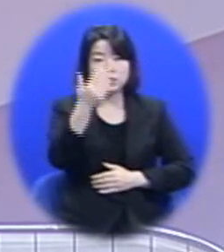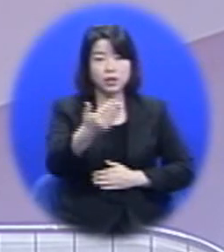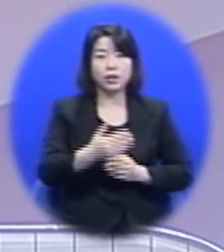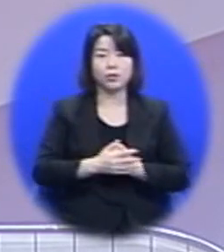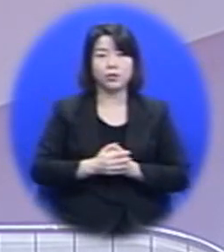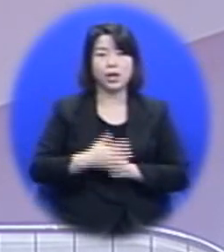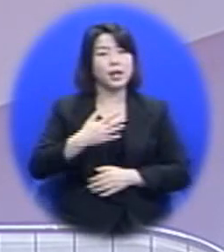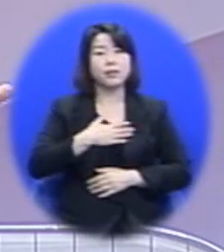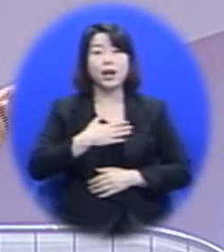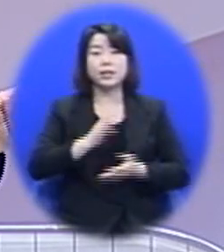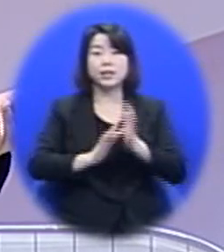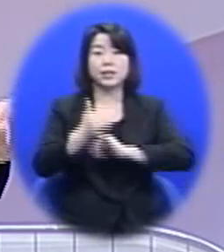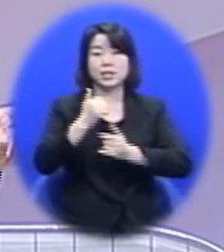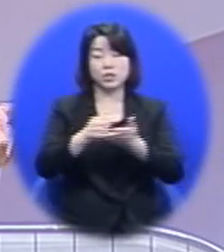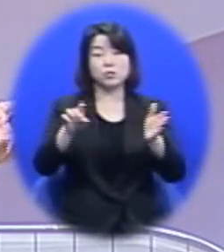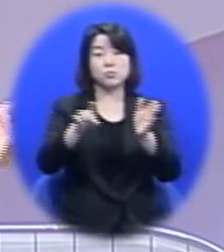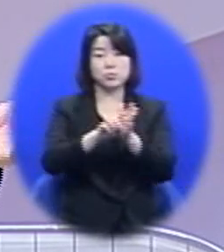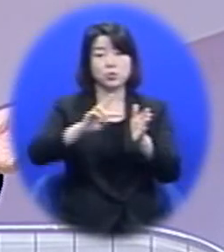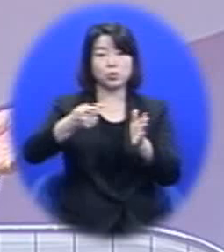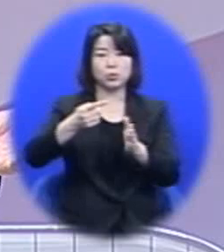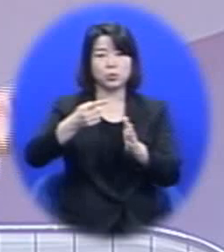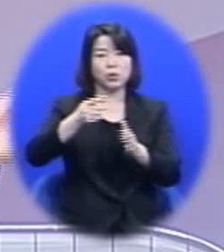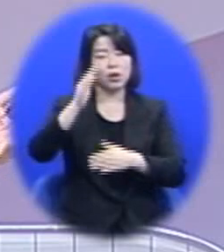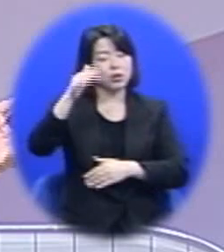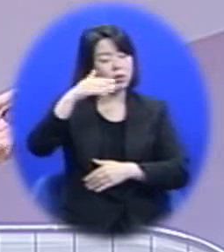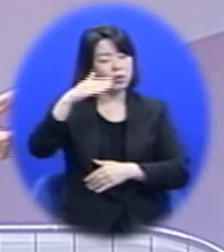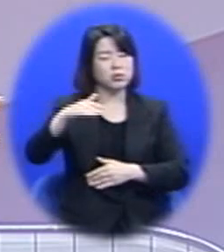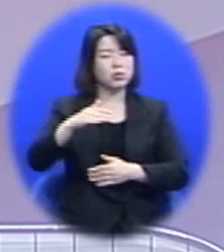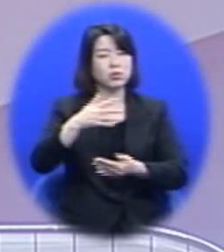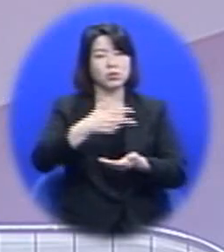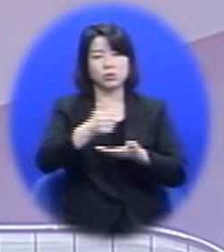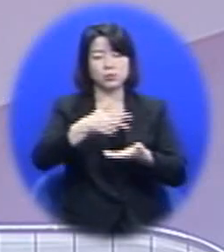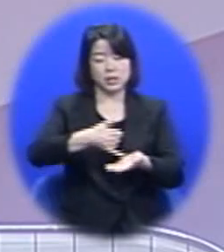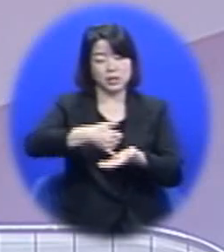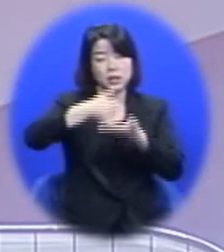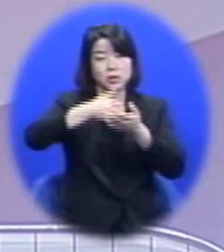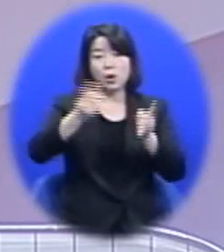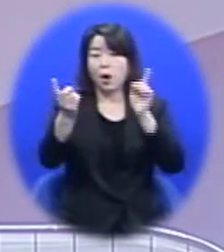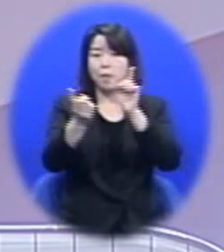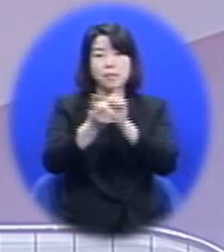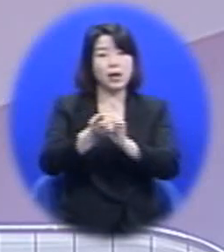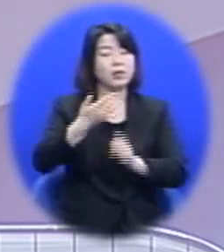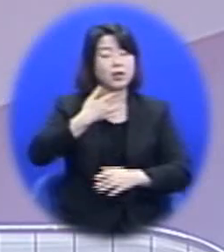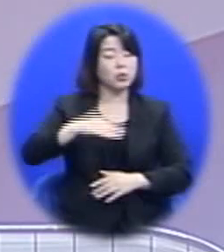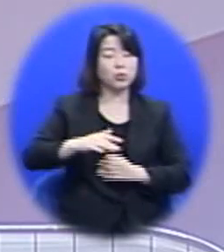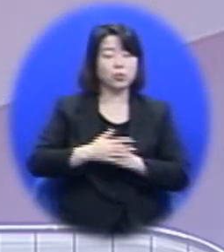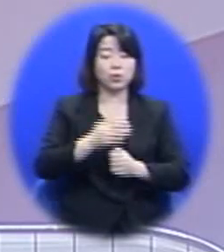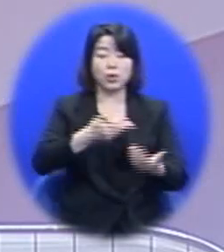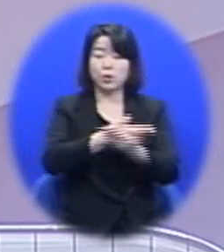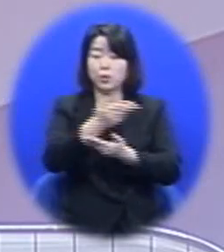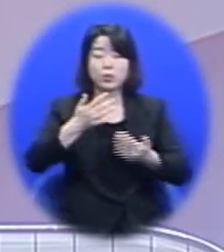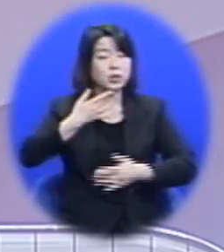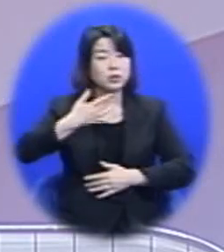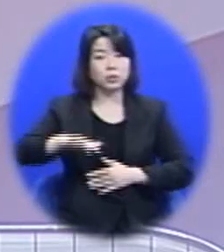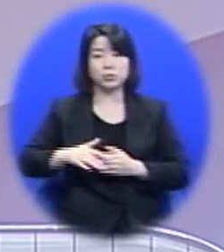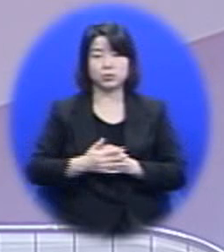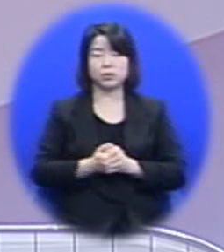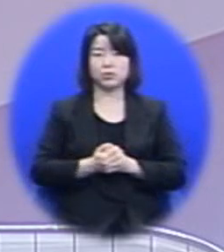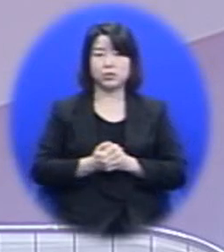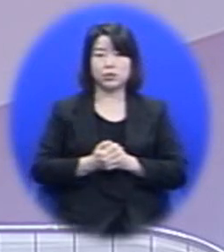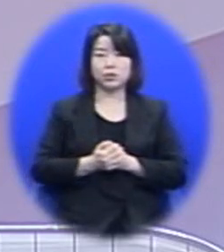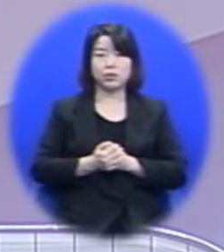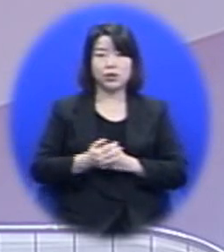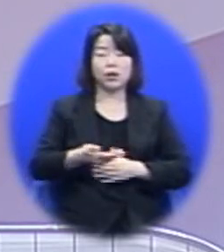나는 예수를 믿어도 전혀 주님을 인격적으로 만난 적도 그렇게 교제한 적도 없는데